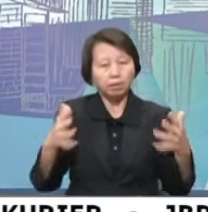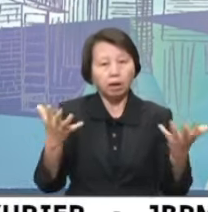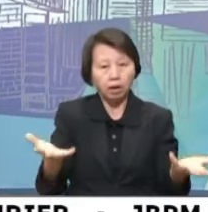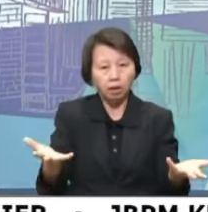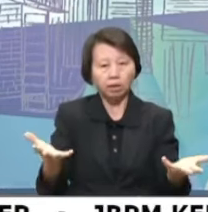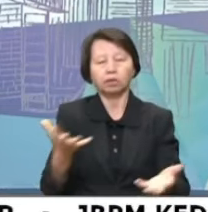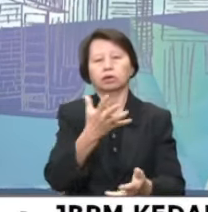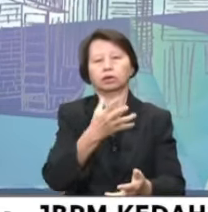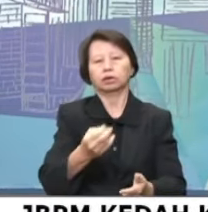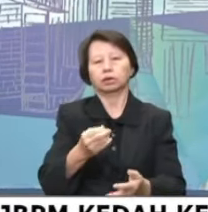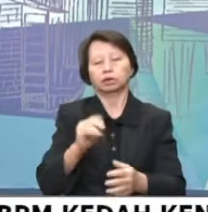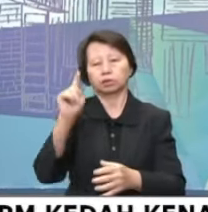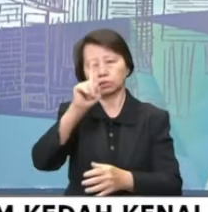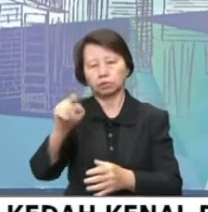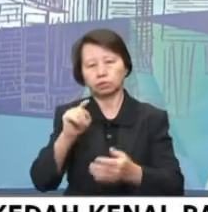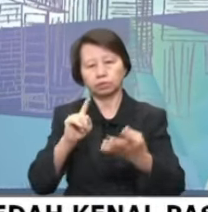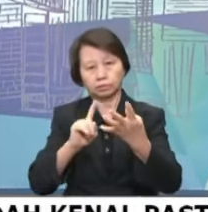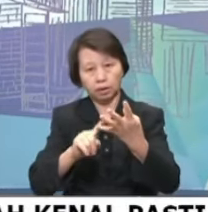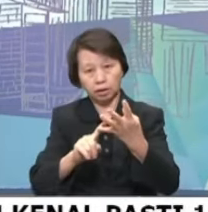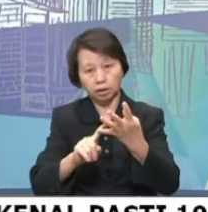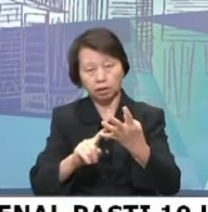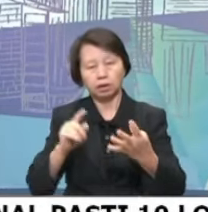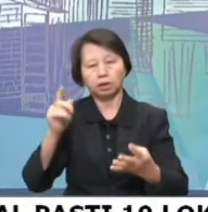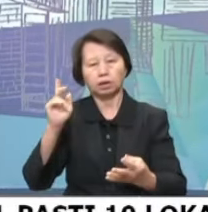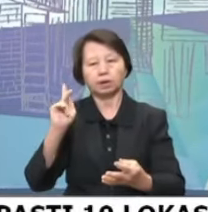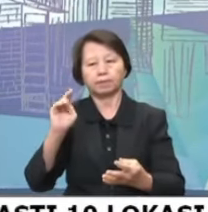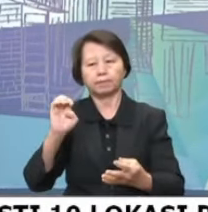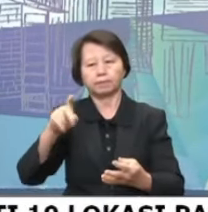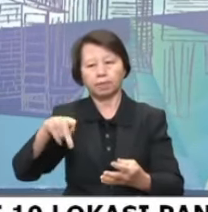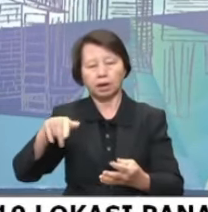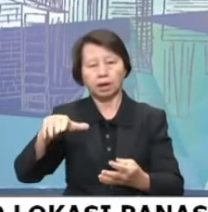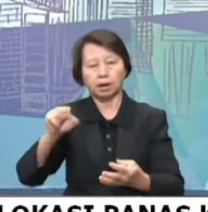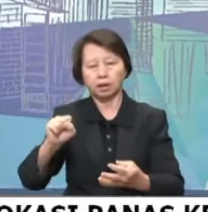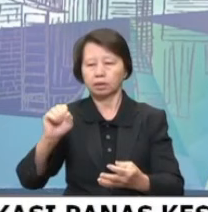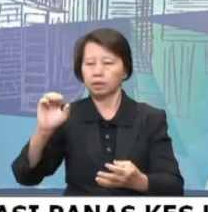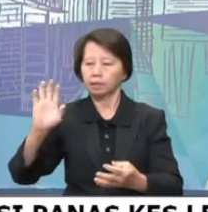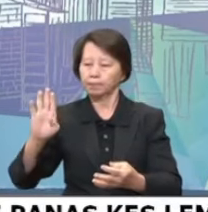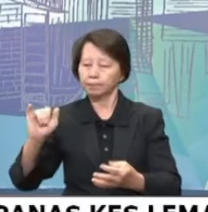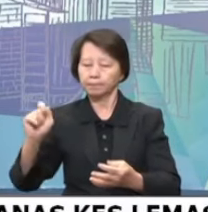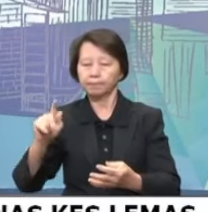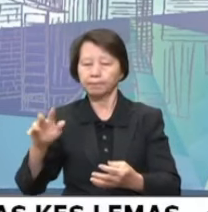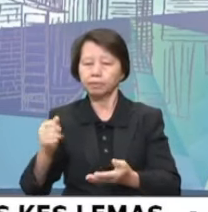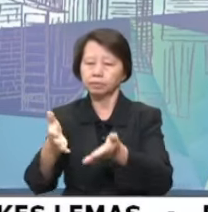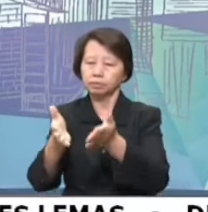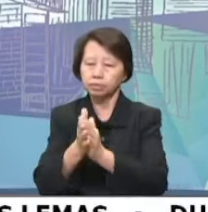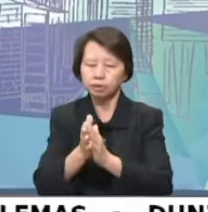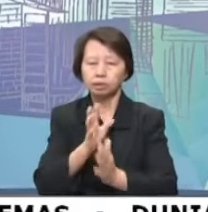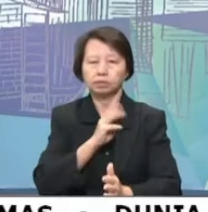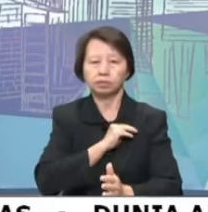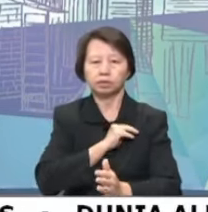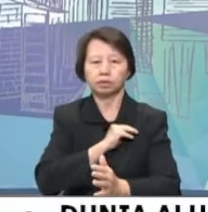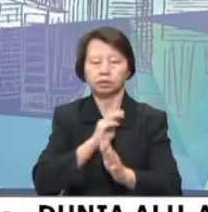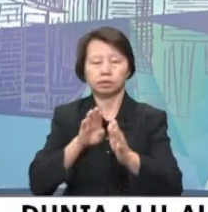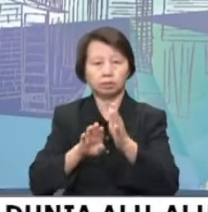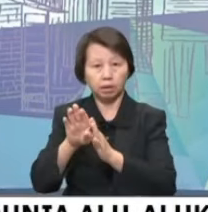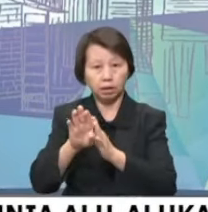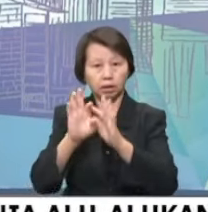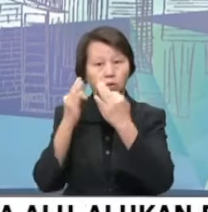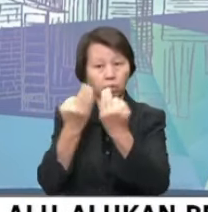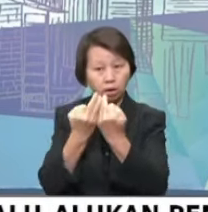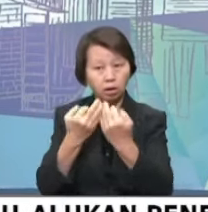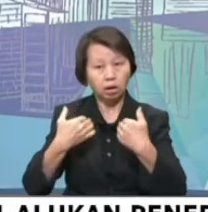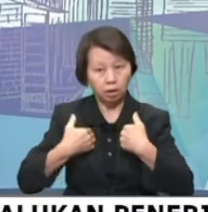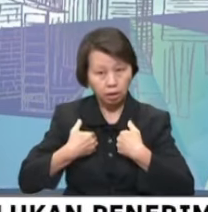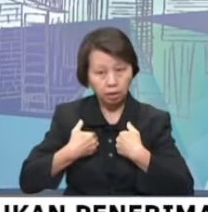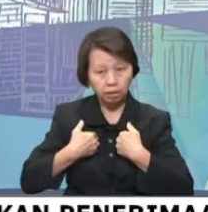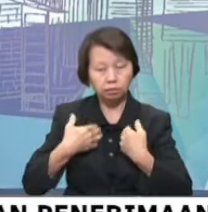lainnya soalan yang akan dibangkitkan oleh Ahli Parlimen Kepal Batas yang meminta Menteri Pembangunan Wanita, Keluarga dan Masyarakat menyatakan